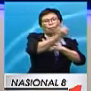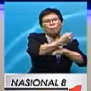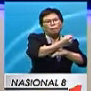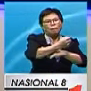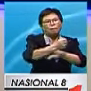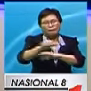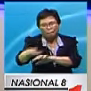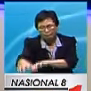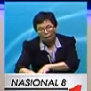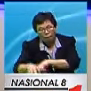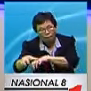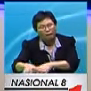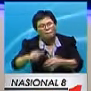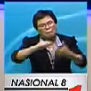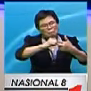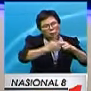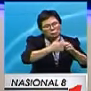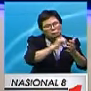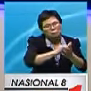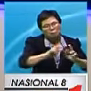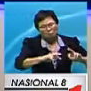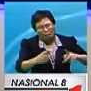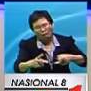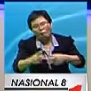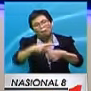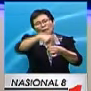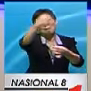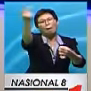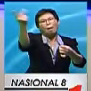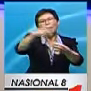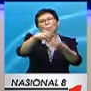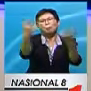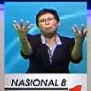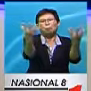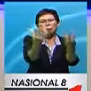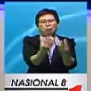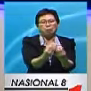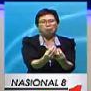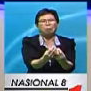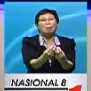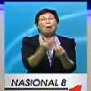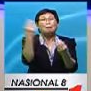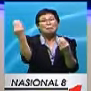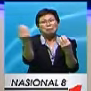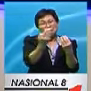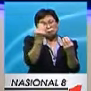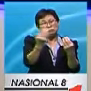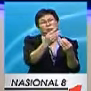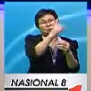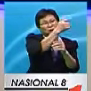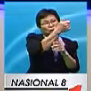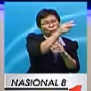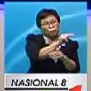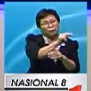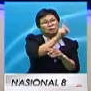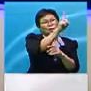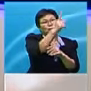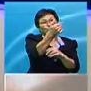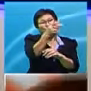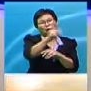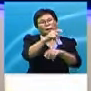Endau, Zaini Daud, masalah itu menyebabkan hasil padi berkurangan berbanding kebiasaan satu tan beras pada musim